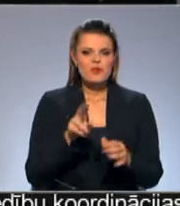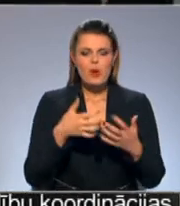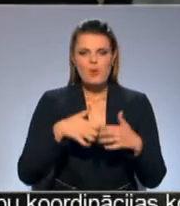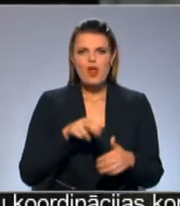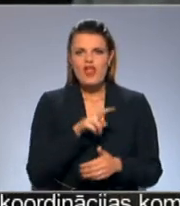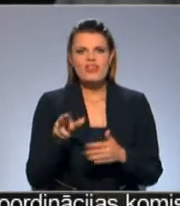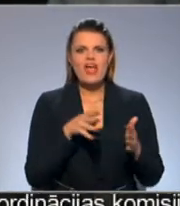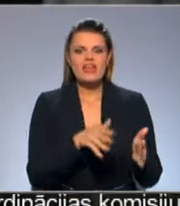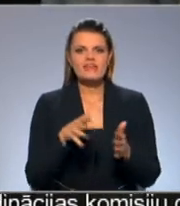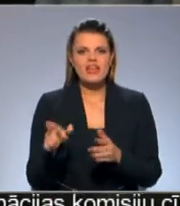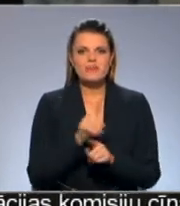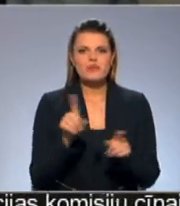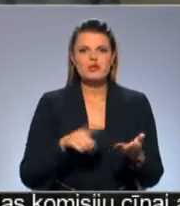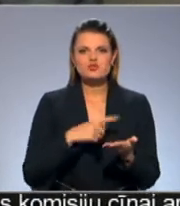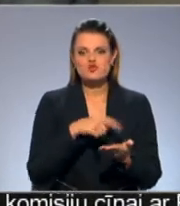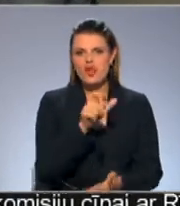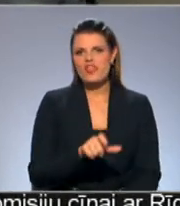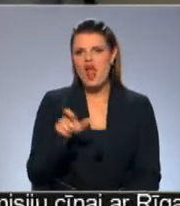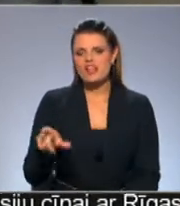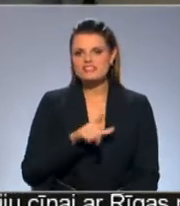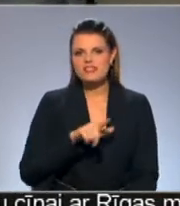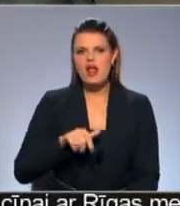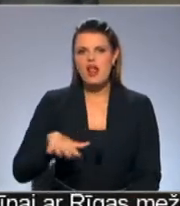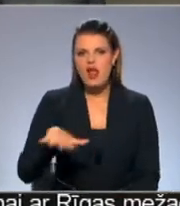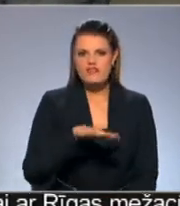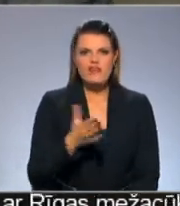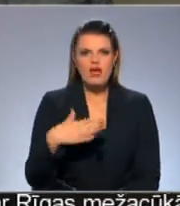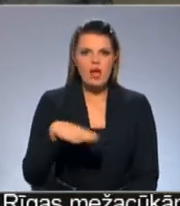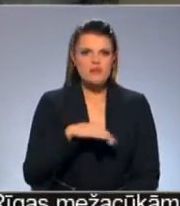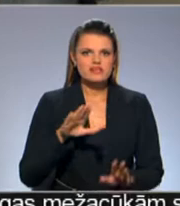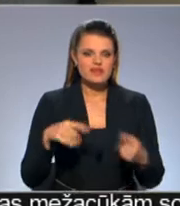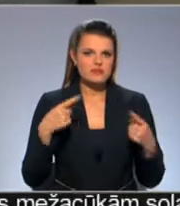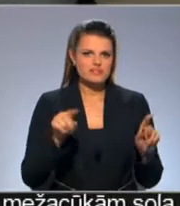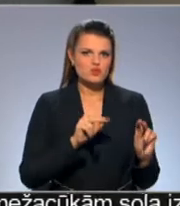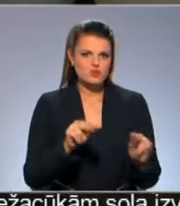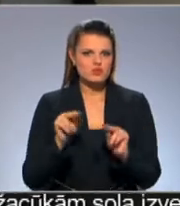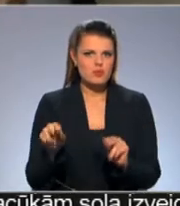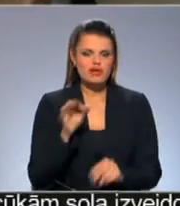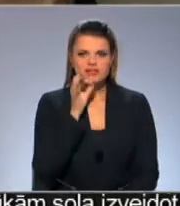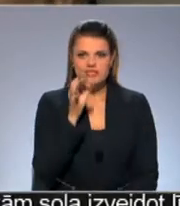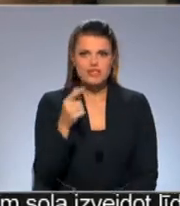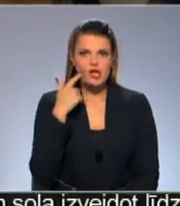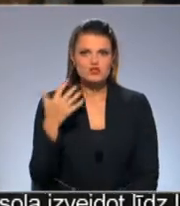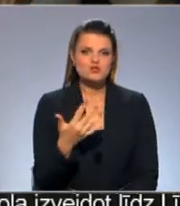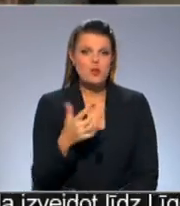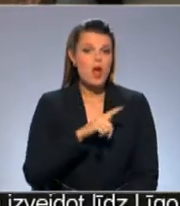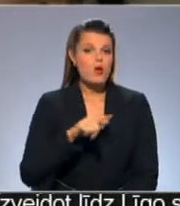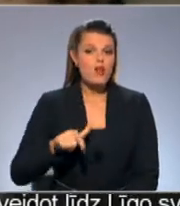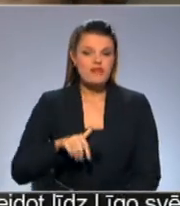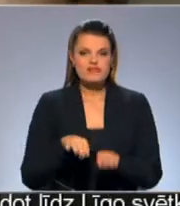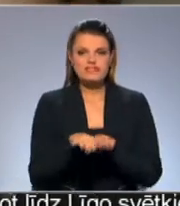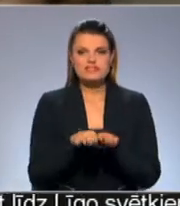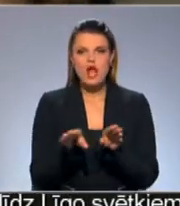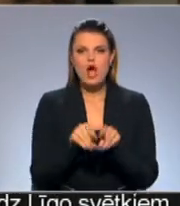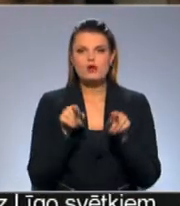neietekmējam tad ir mediju Latvijā, vai mēs varam mācīt mūsu Austrumu partnerības kolēģus? Es domāju, ka Latvija, salīdzinot ar